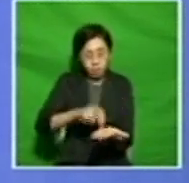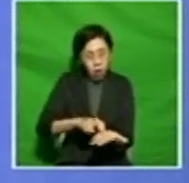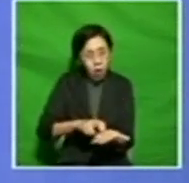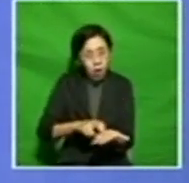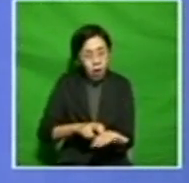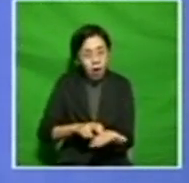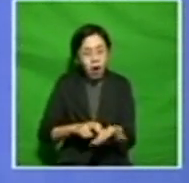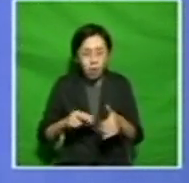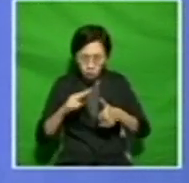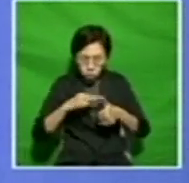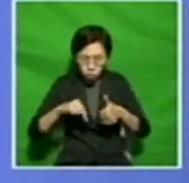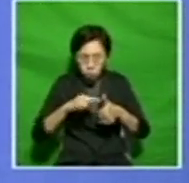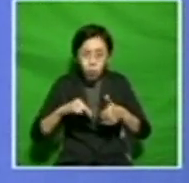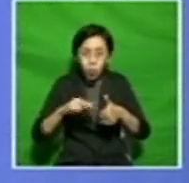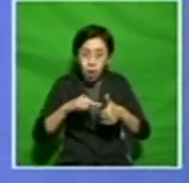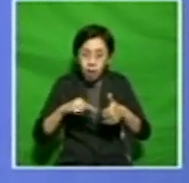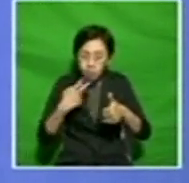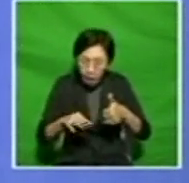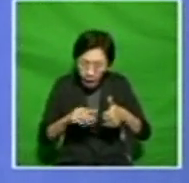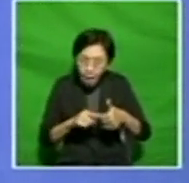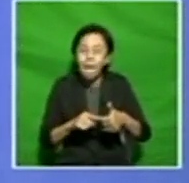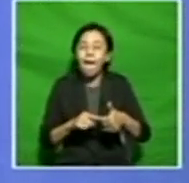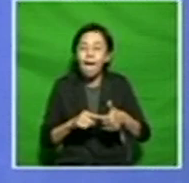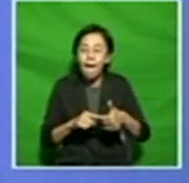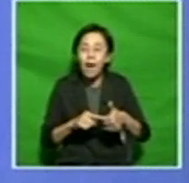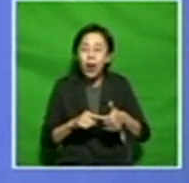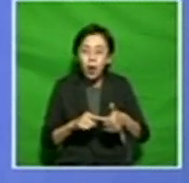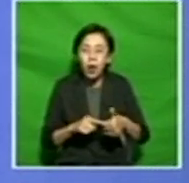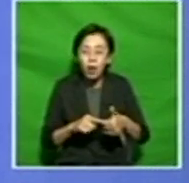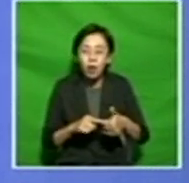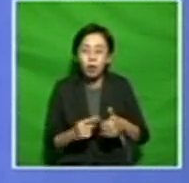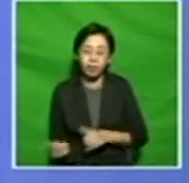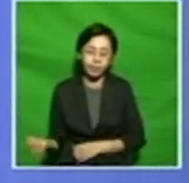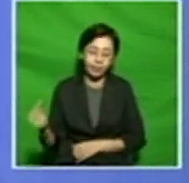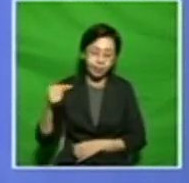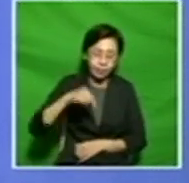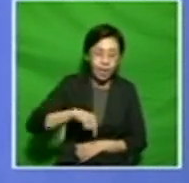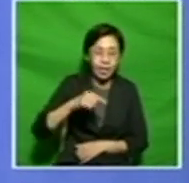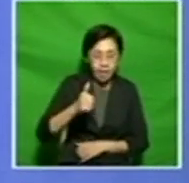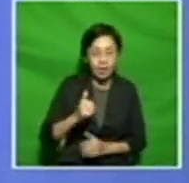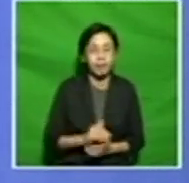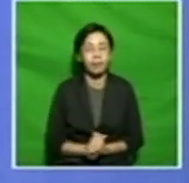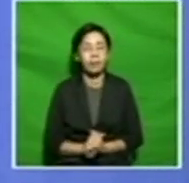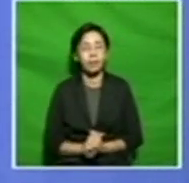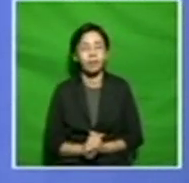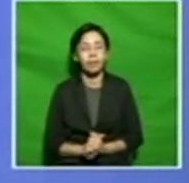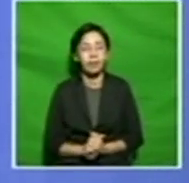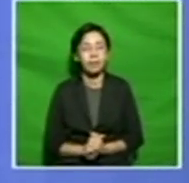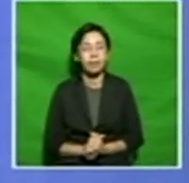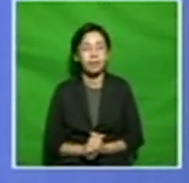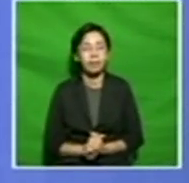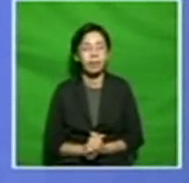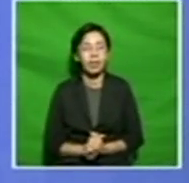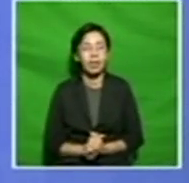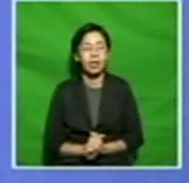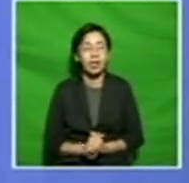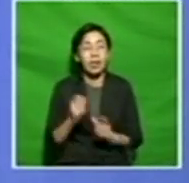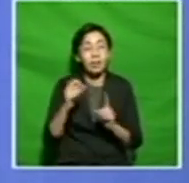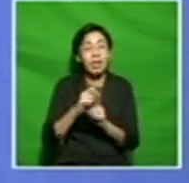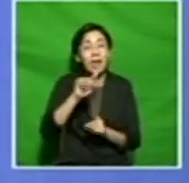าพที่สามารถบินได้ที่เราเรียกเป็นภาษาอังกฤษว่า fit to fly